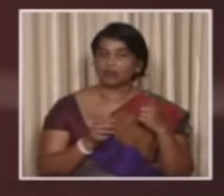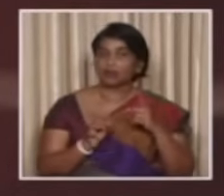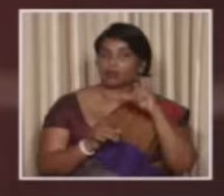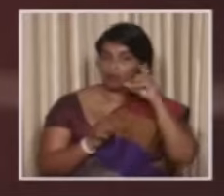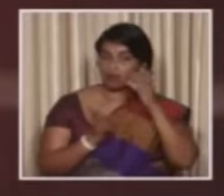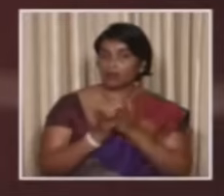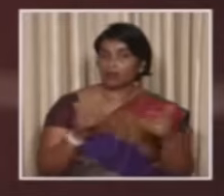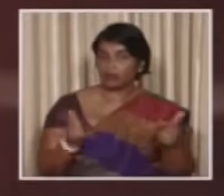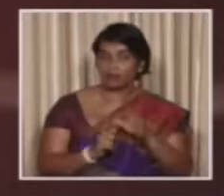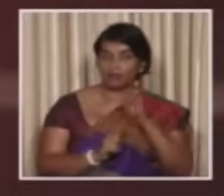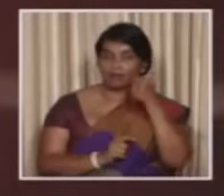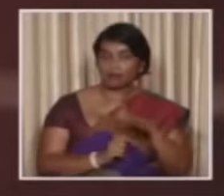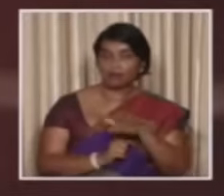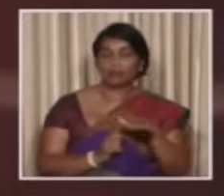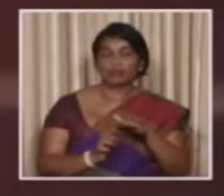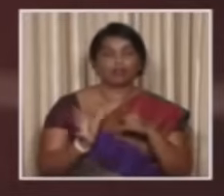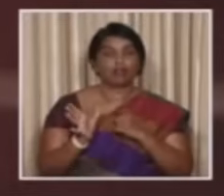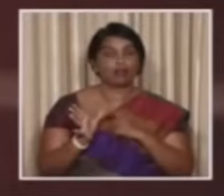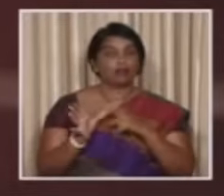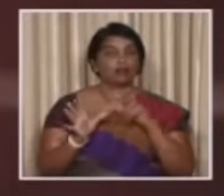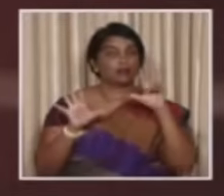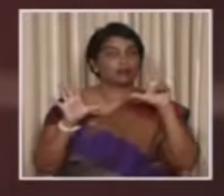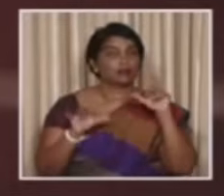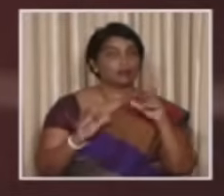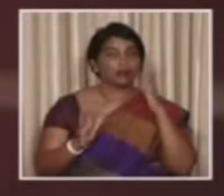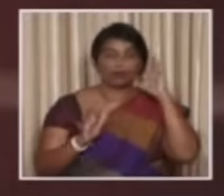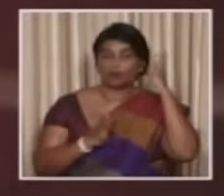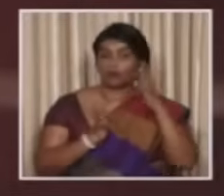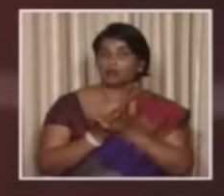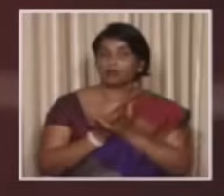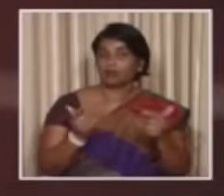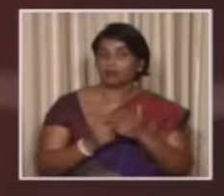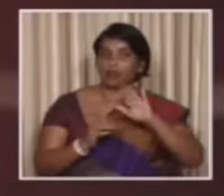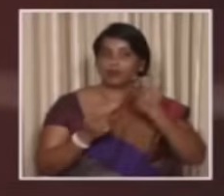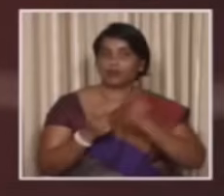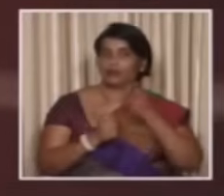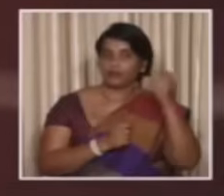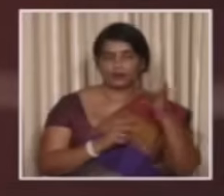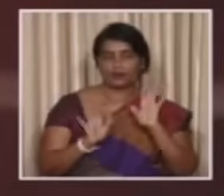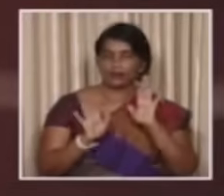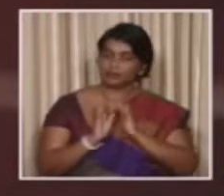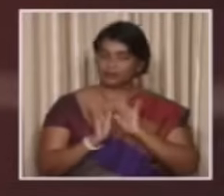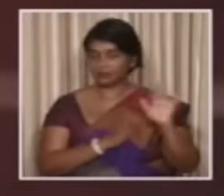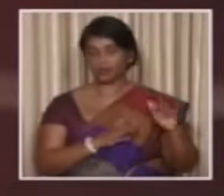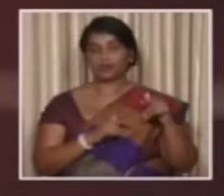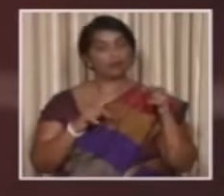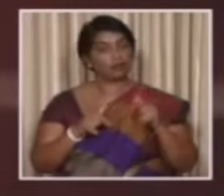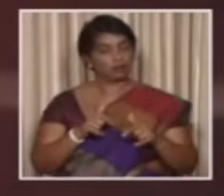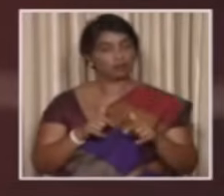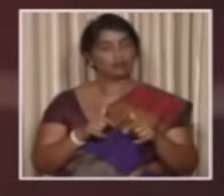කොළඹ වරායේ වටිනාම ඉඩම් අක්කර 8000. ලෝකේ වරායේ ඉඩම් පිටට දෙන්නේ නැහැ. ඒක පැත්තකින් තියමුකෝ. හැබැයි